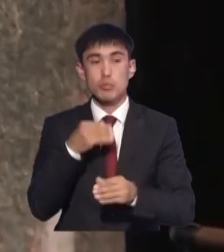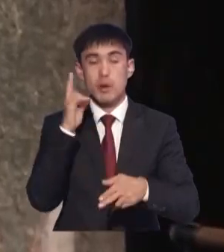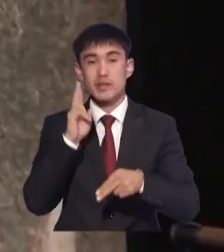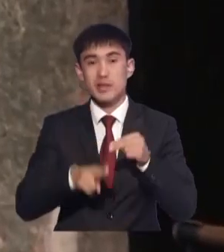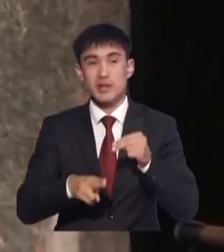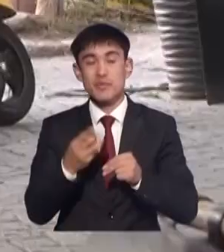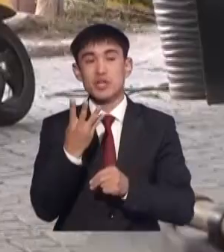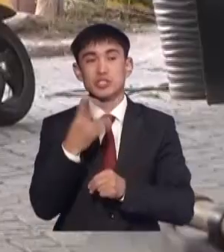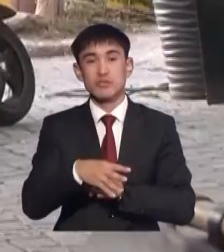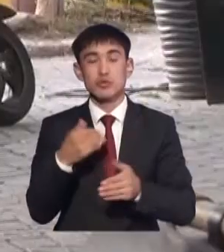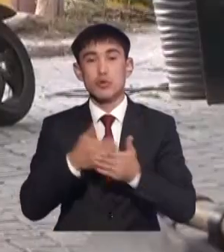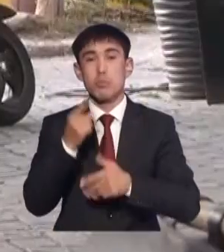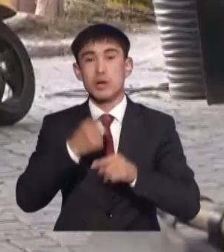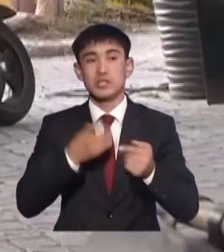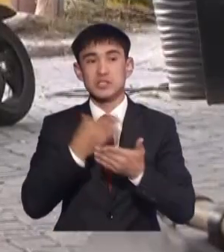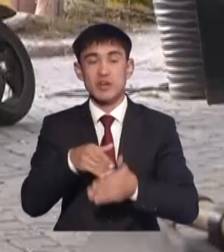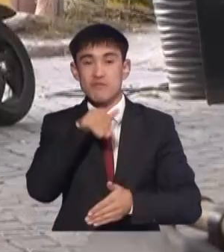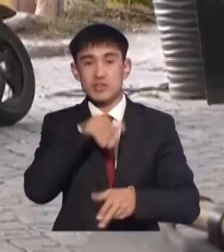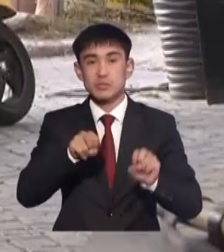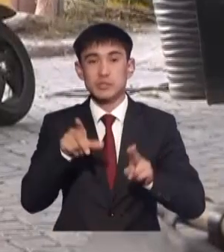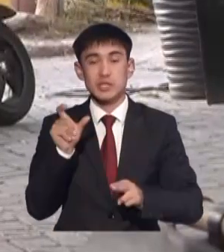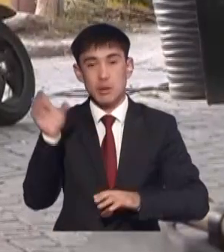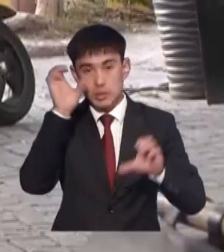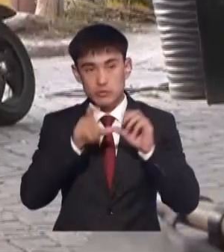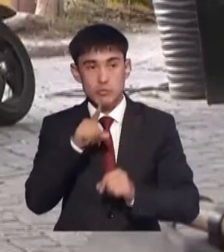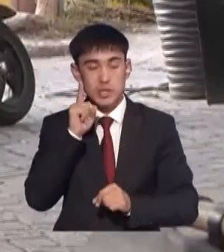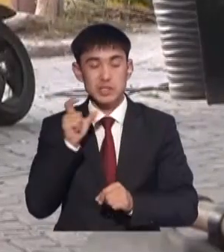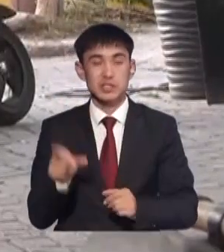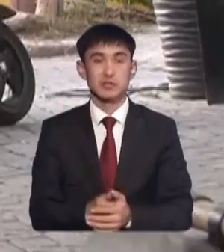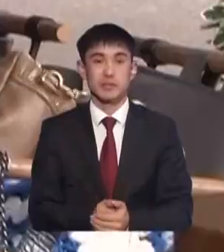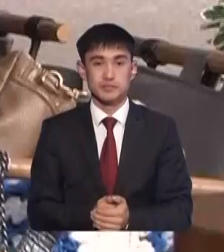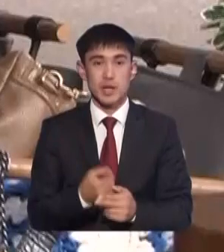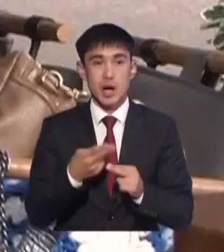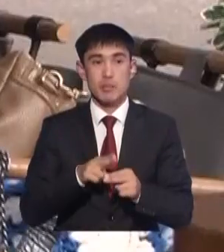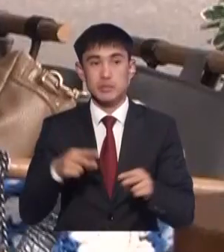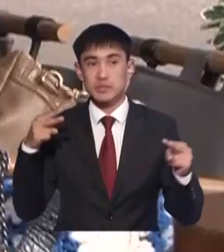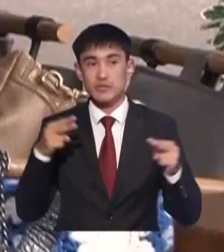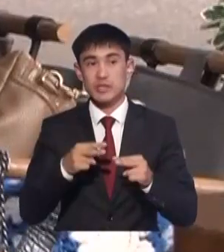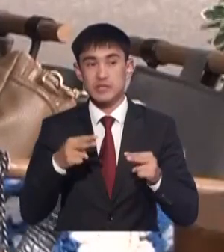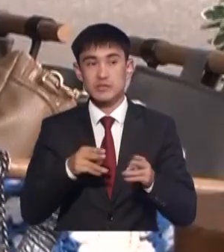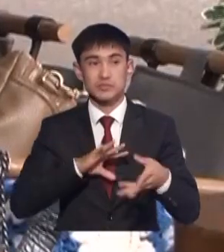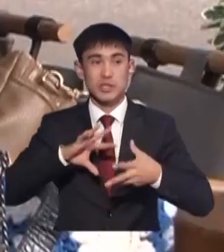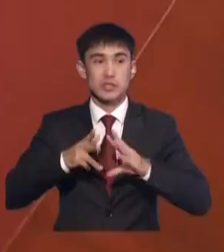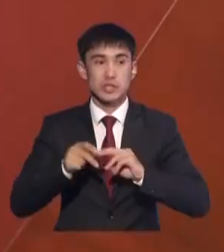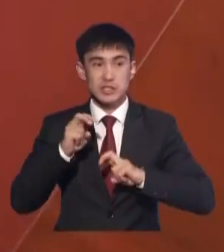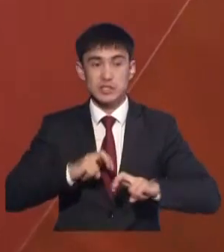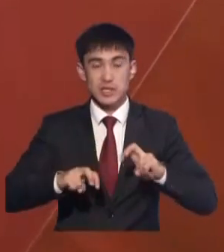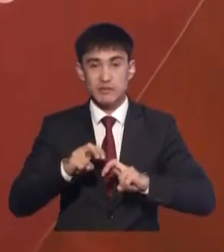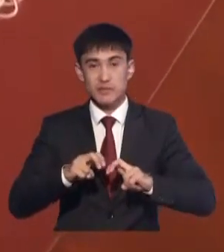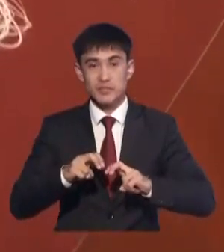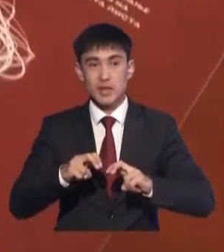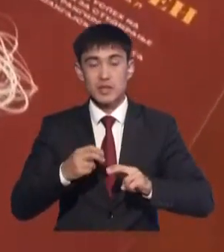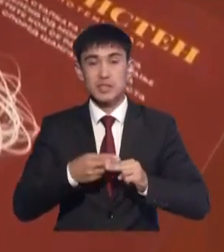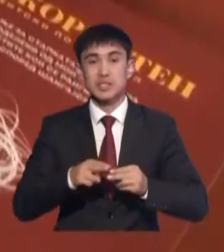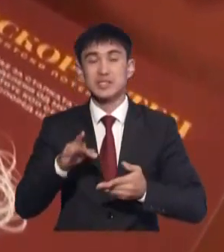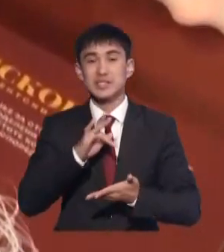потерять от четверти до половины своих квалифицированных и образованных молодых граждан. Об этом свидетельствует свидетельствуют результаты исследования